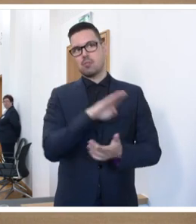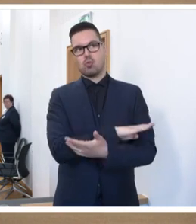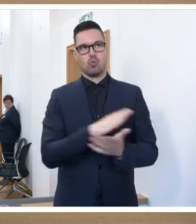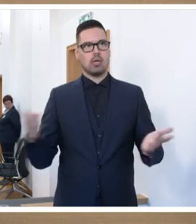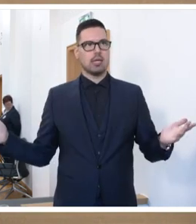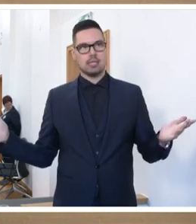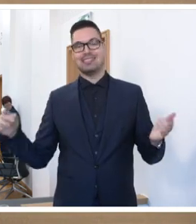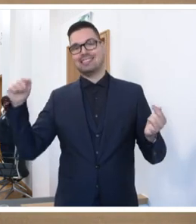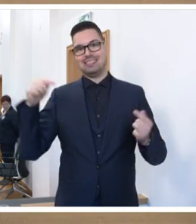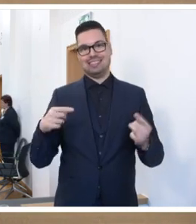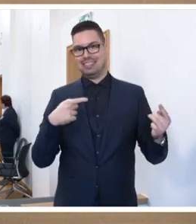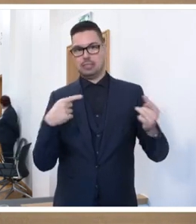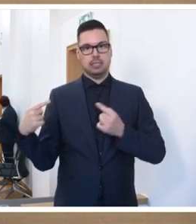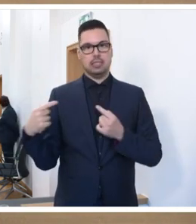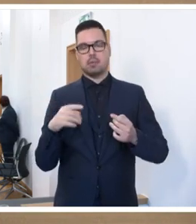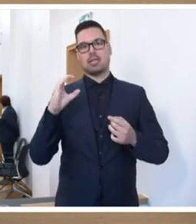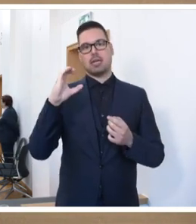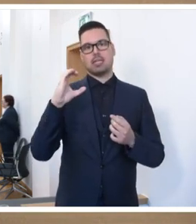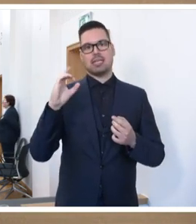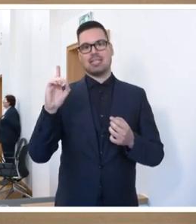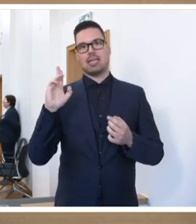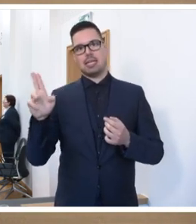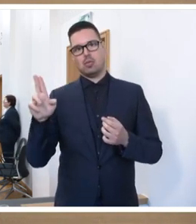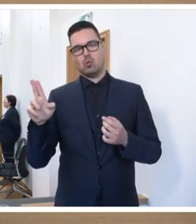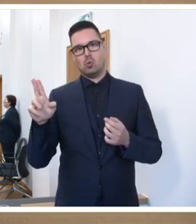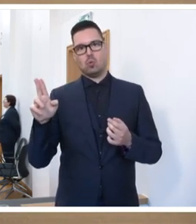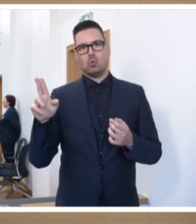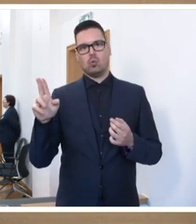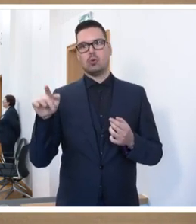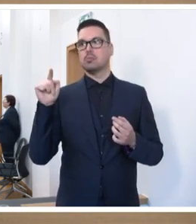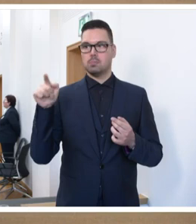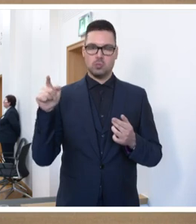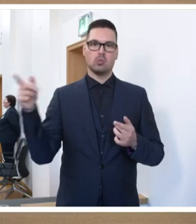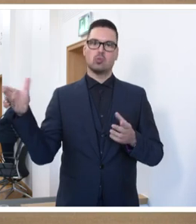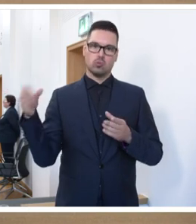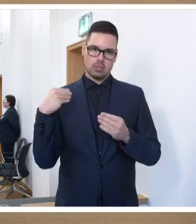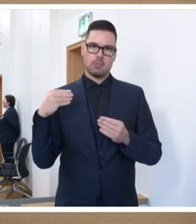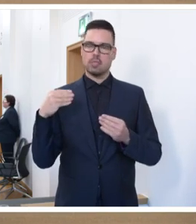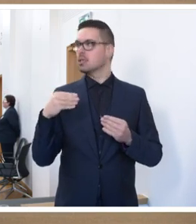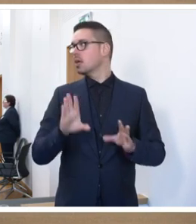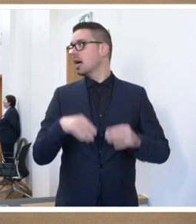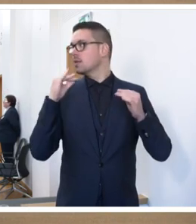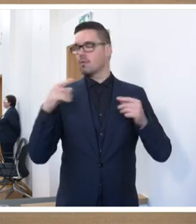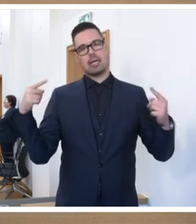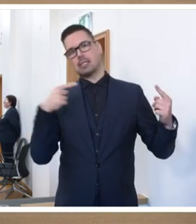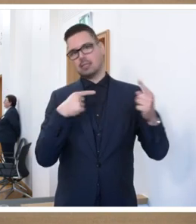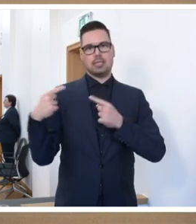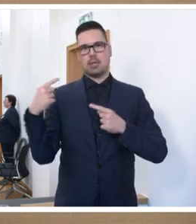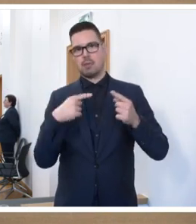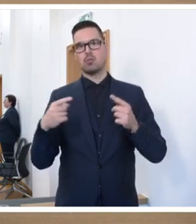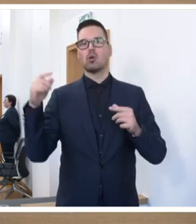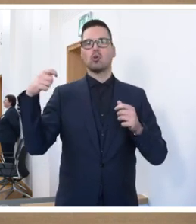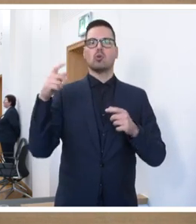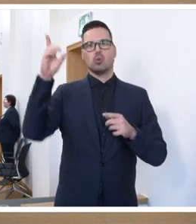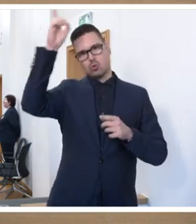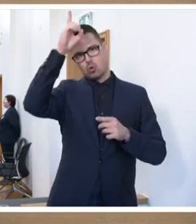Kollegen, diese Debatte wollen wir als CDU-Landtagsfraktion mit Ihnen führen, heute beginnen und auch der Deutsche Bundestag